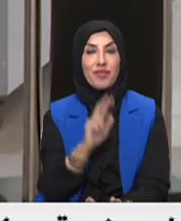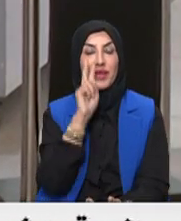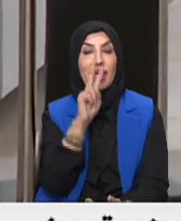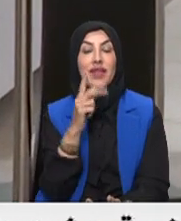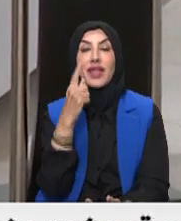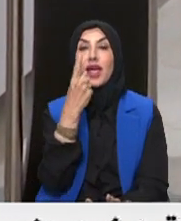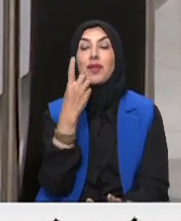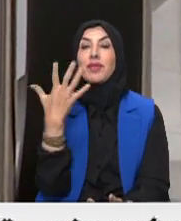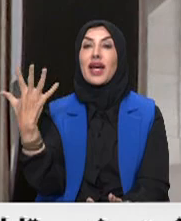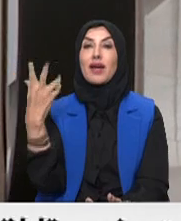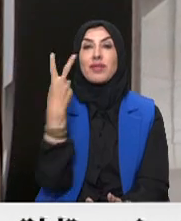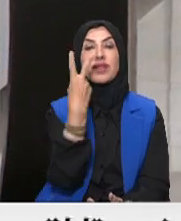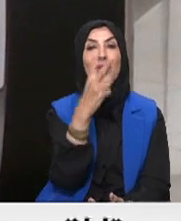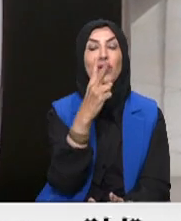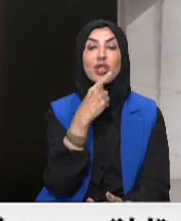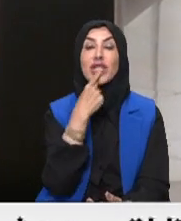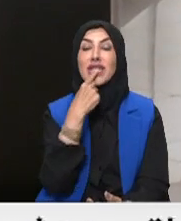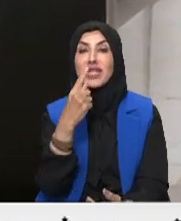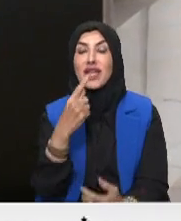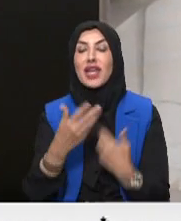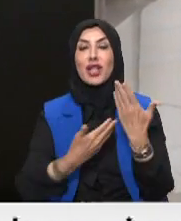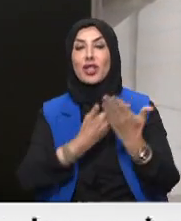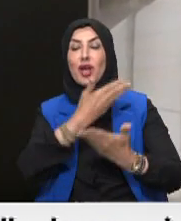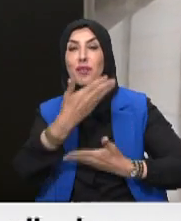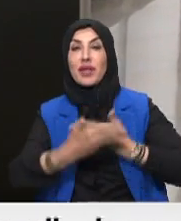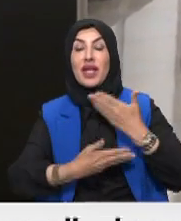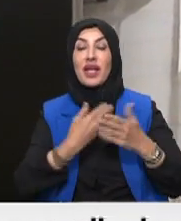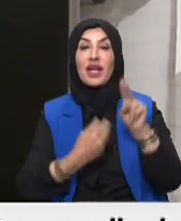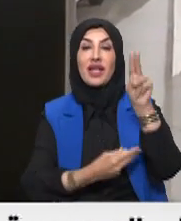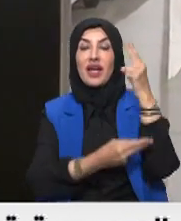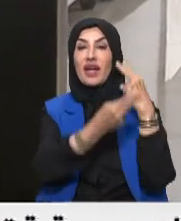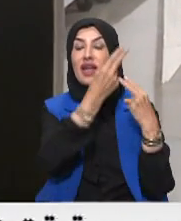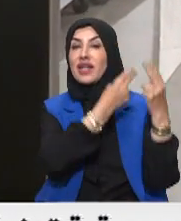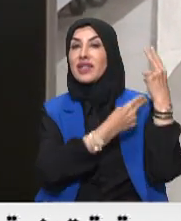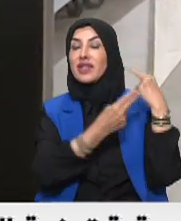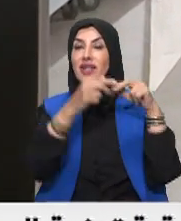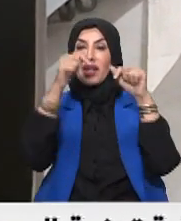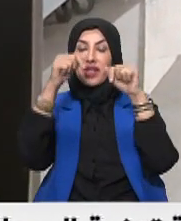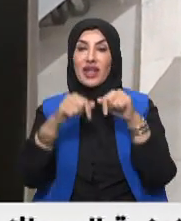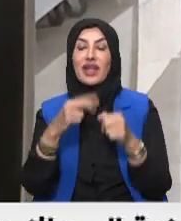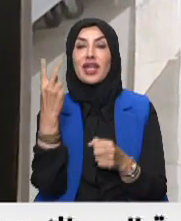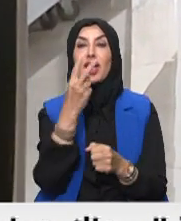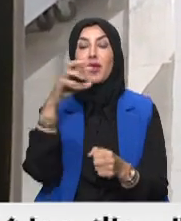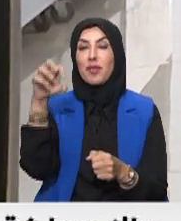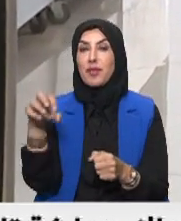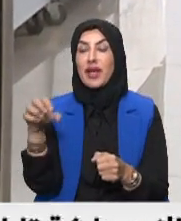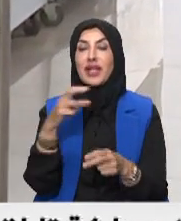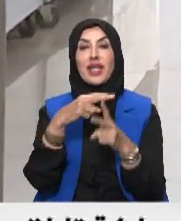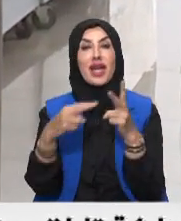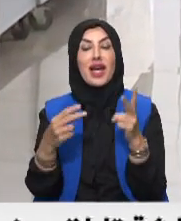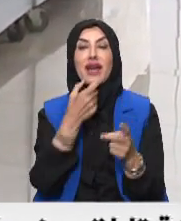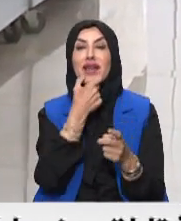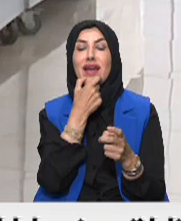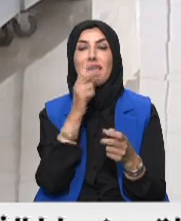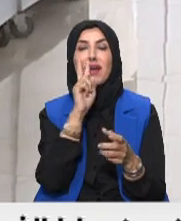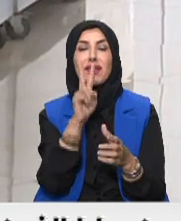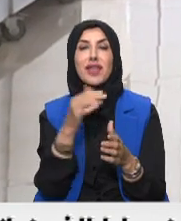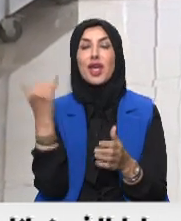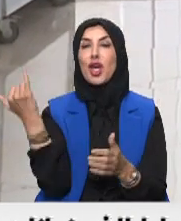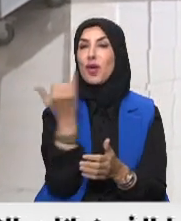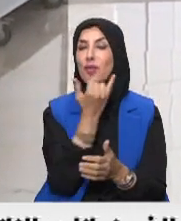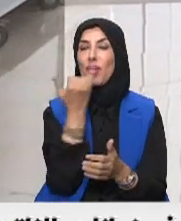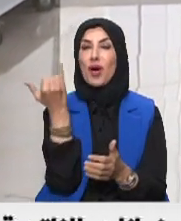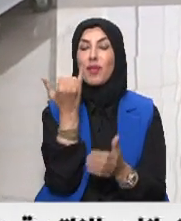125 عاما من العلاقات التاريخيه بين دوله الكويت وبريطانيا شكلت علامه فارقه في